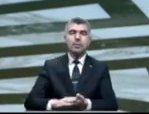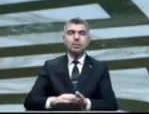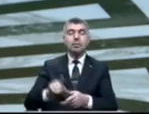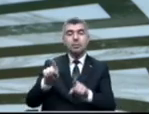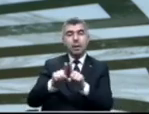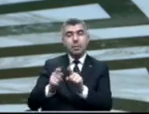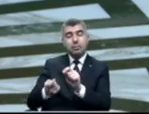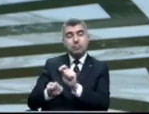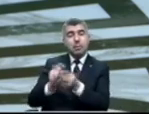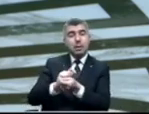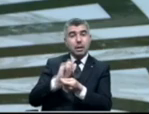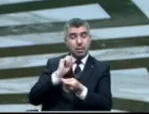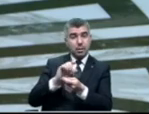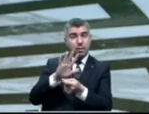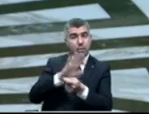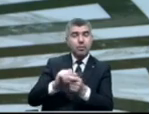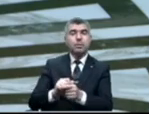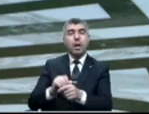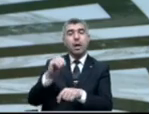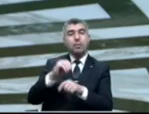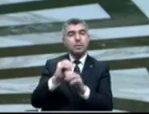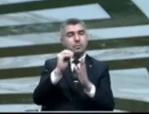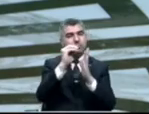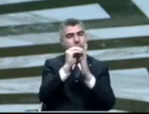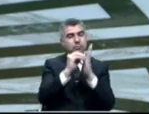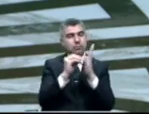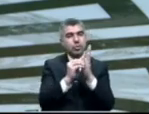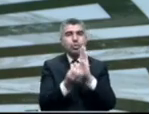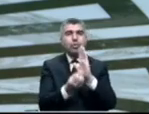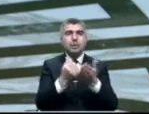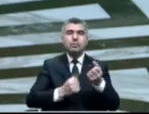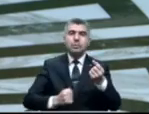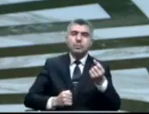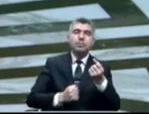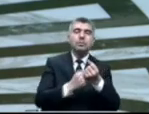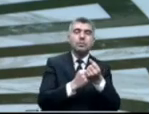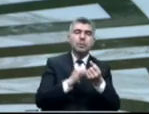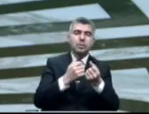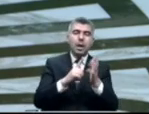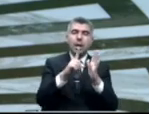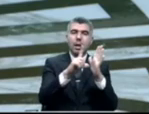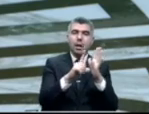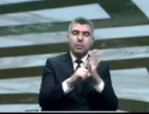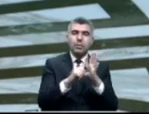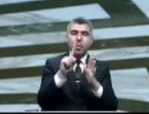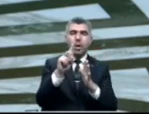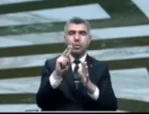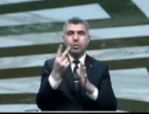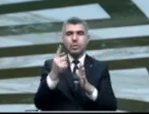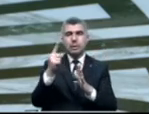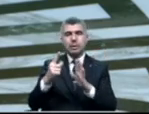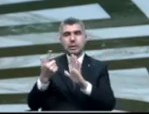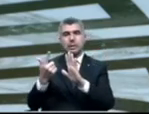مراجعة شروط المعايير ديال الأهلية وإدراج إعانة جديدة. وتم كذلك إصدار القانون ديال